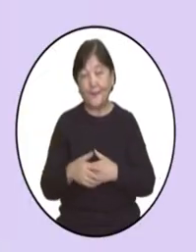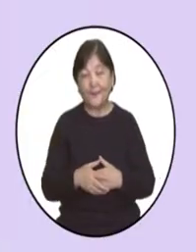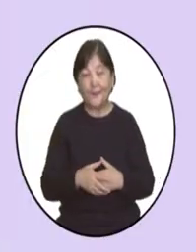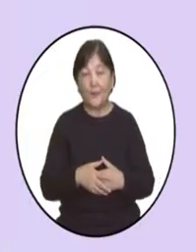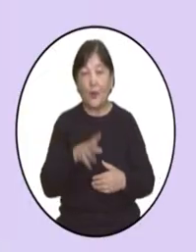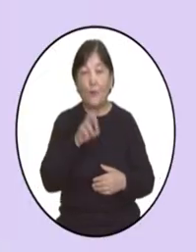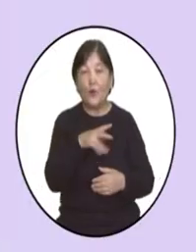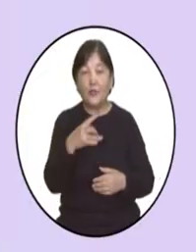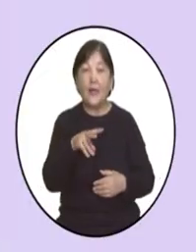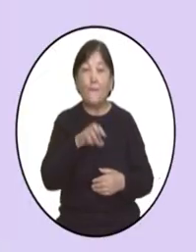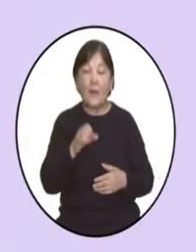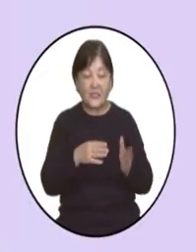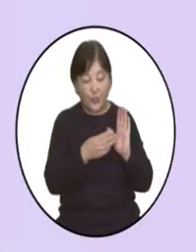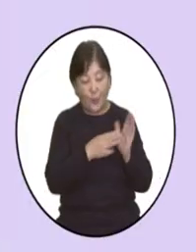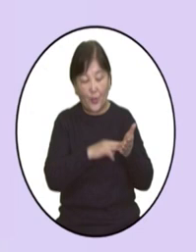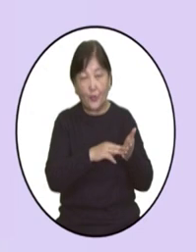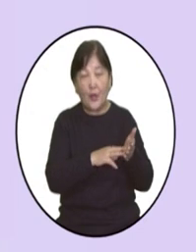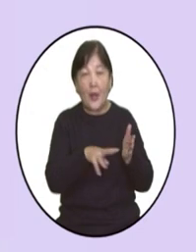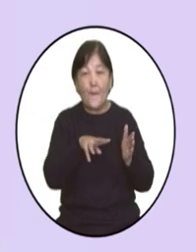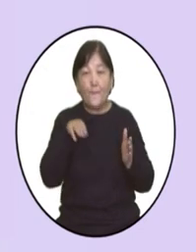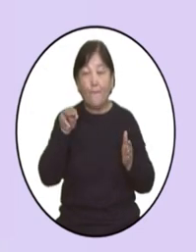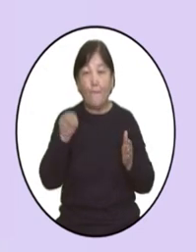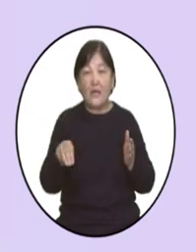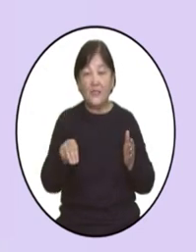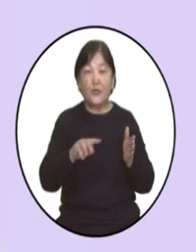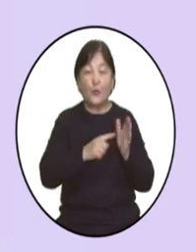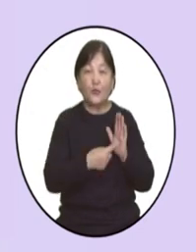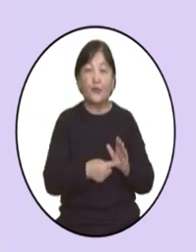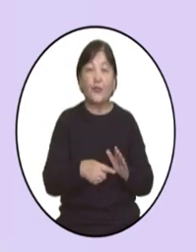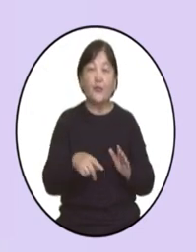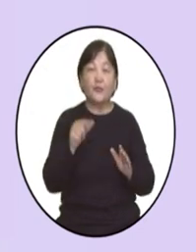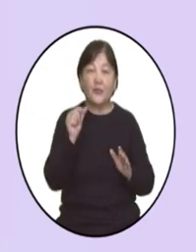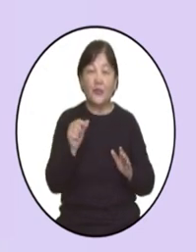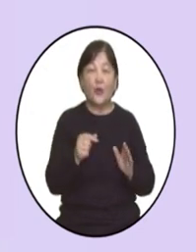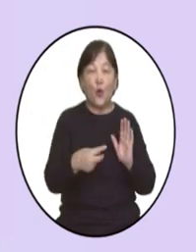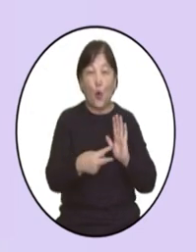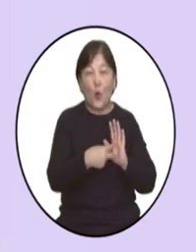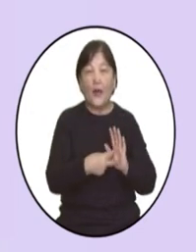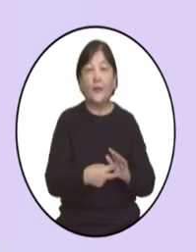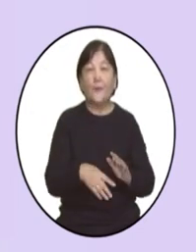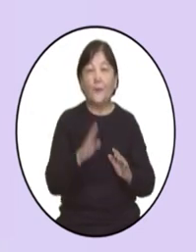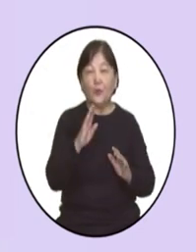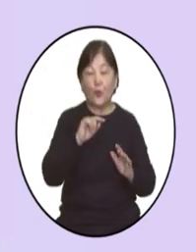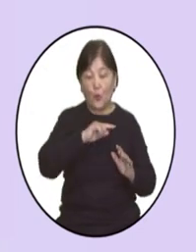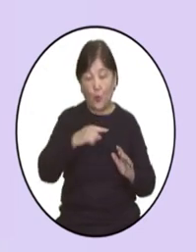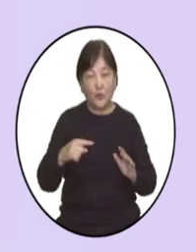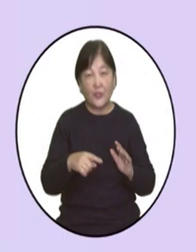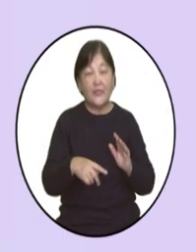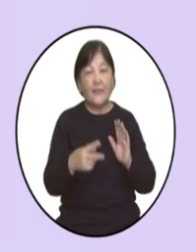Моли мас олох томьёо масыг үрчхэн эр үрчхэн тэ хуваахан б үрчхэн п гэж гаргахдах нэ.